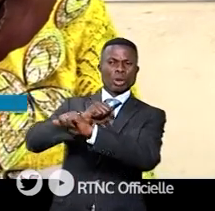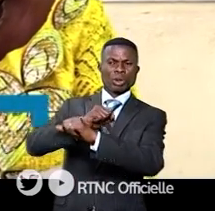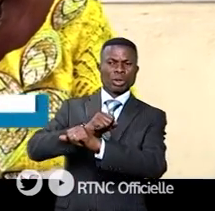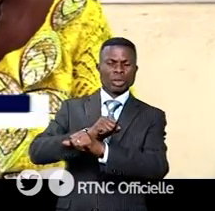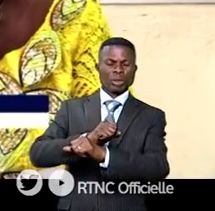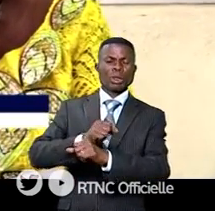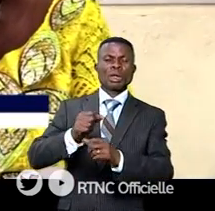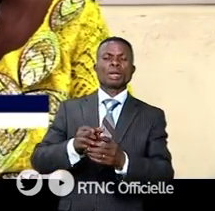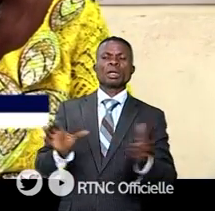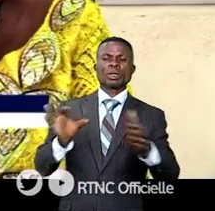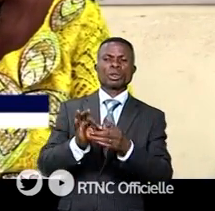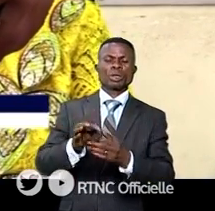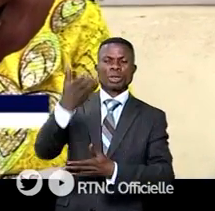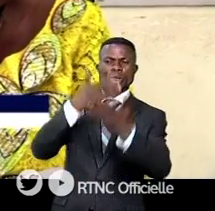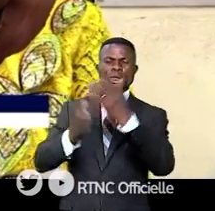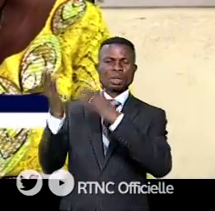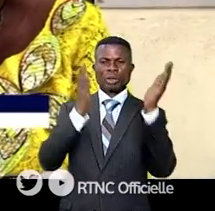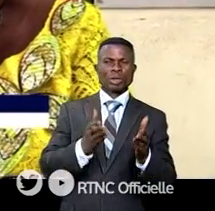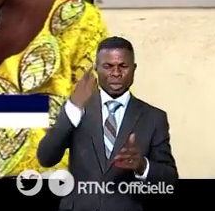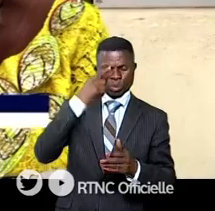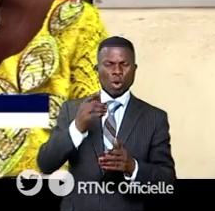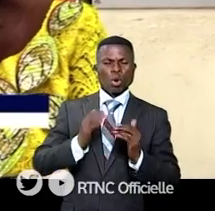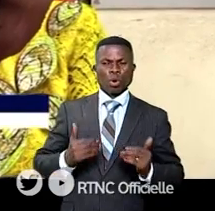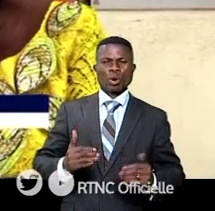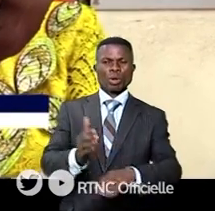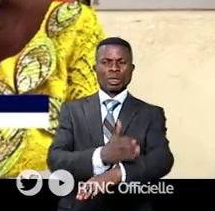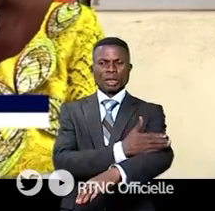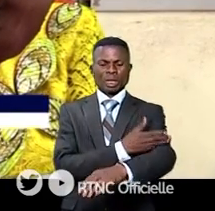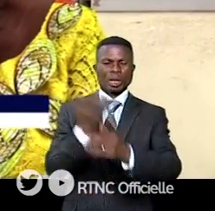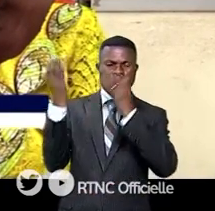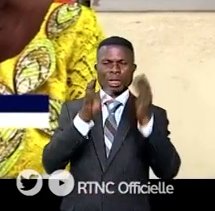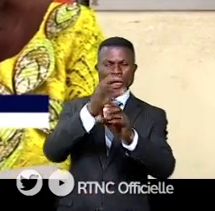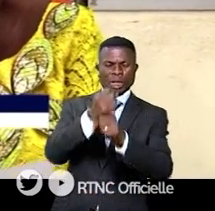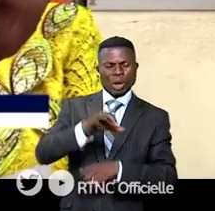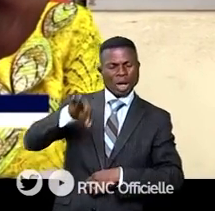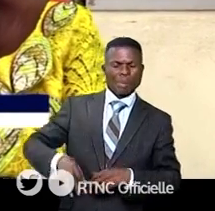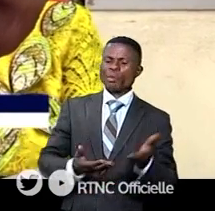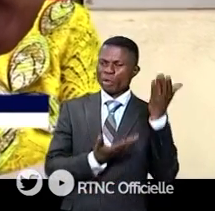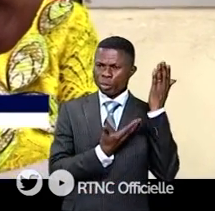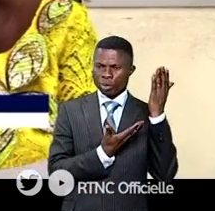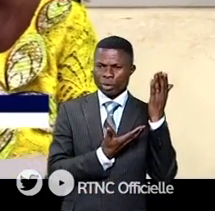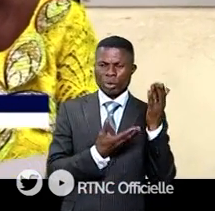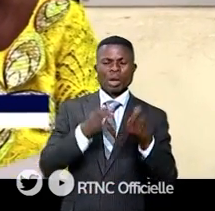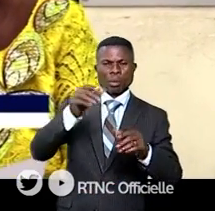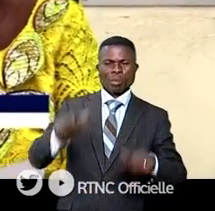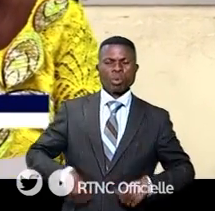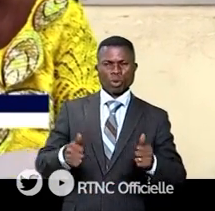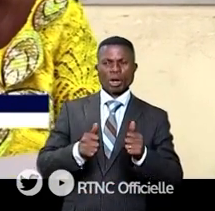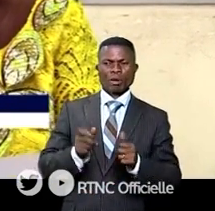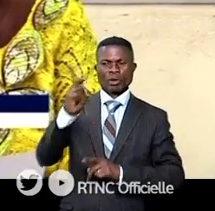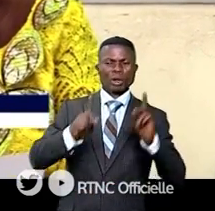échanges commerciaux afin de booster notre commerce et en tirer les bénéfices nécessaires, le bien-être de